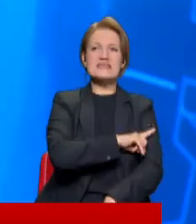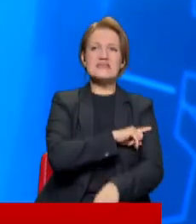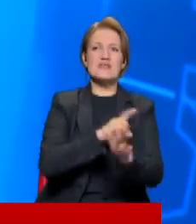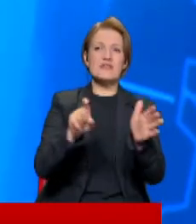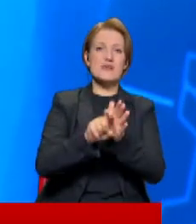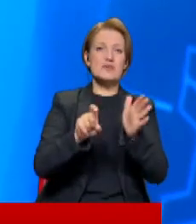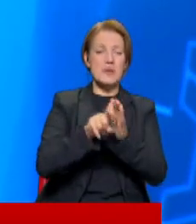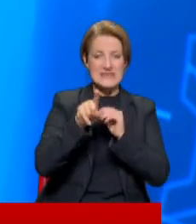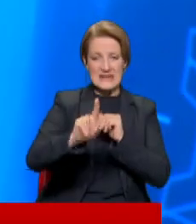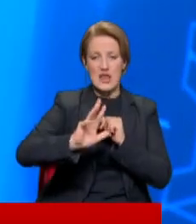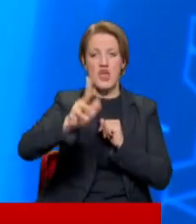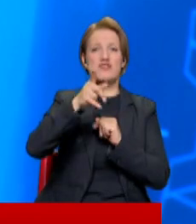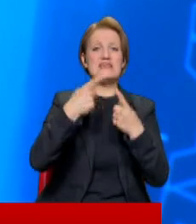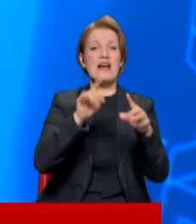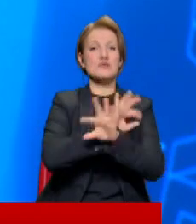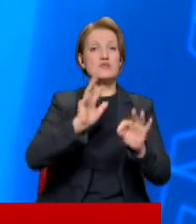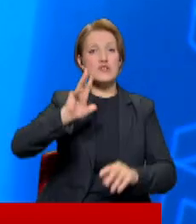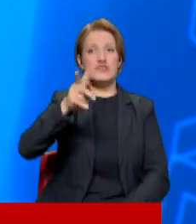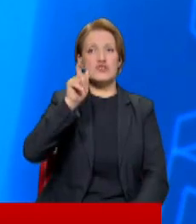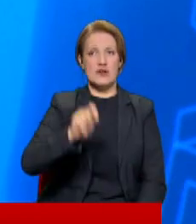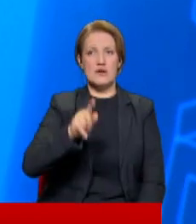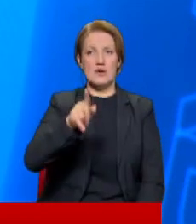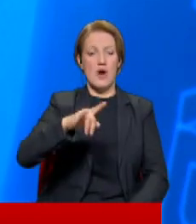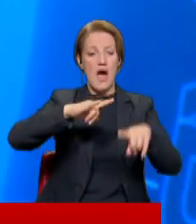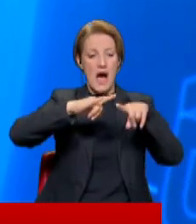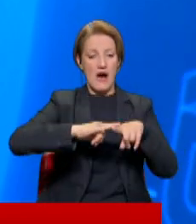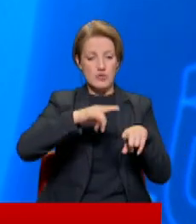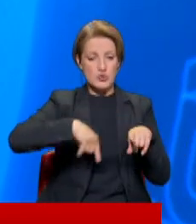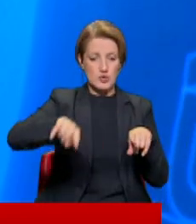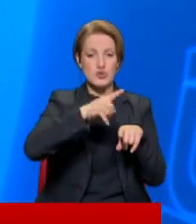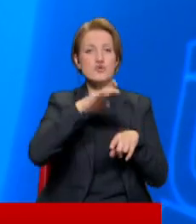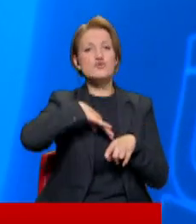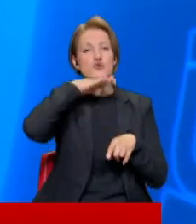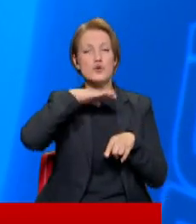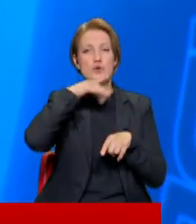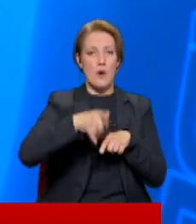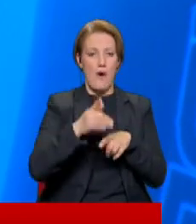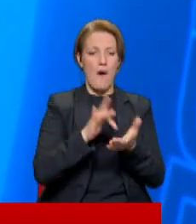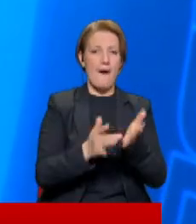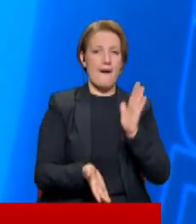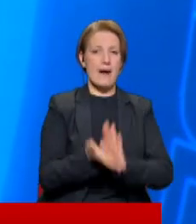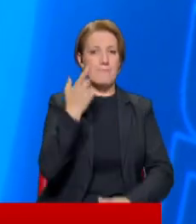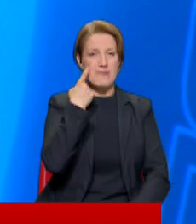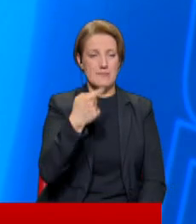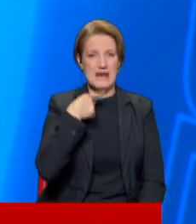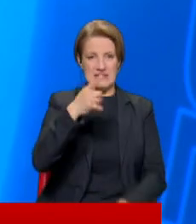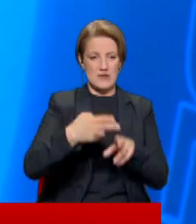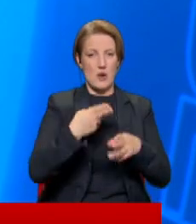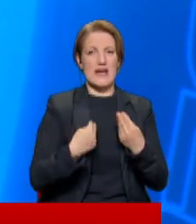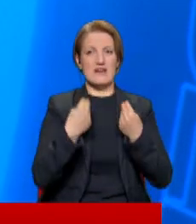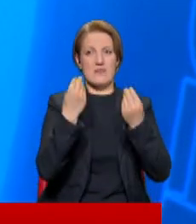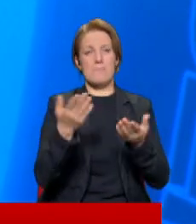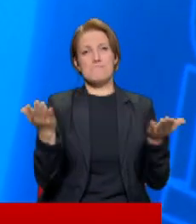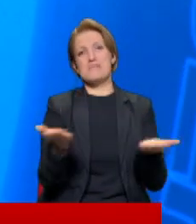diplomasıyla direkt geçiş yapacak sınavsız Dolayısıyla Havuzun dolu doluluğunu ortadan kaldırmış olacaksınız Bakın ben size bir örnek vereyim